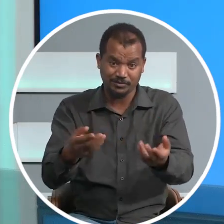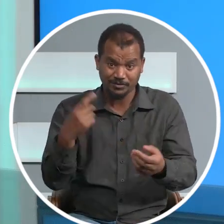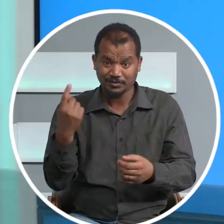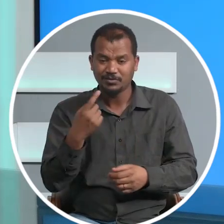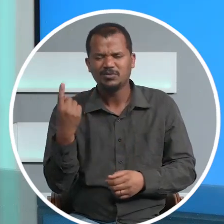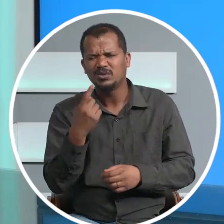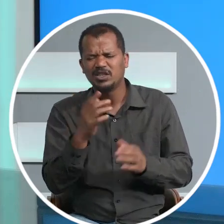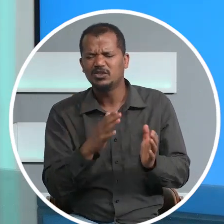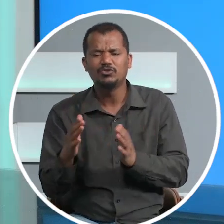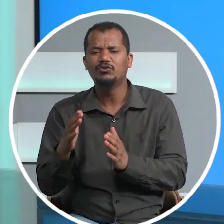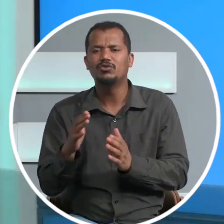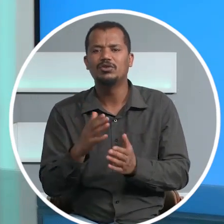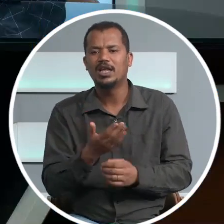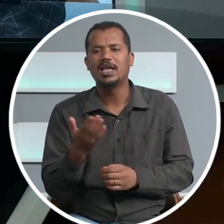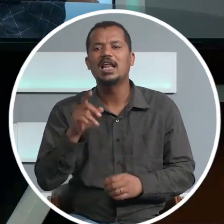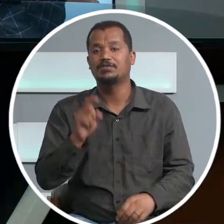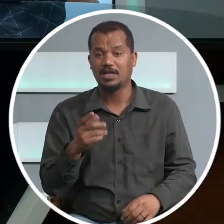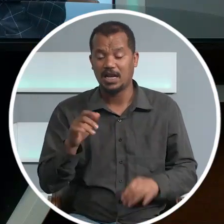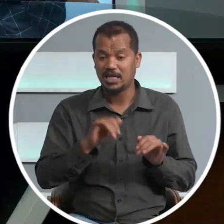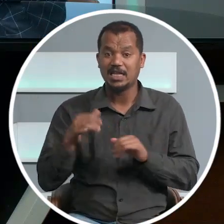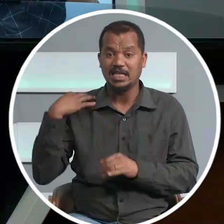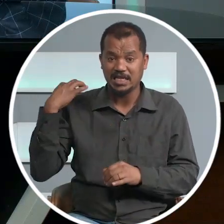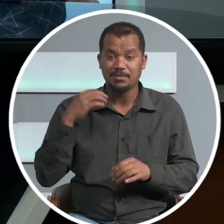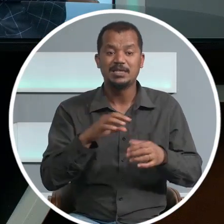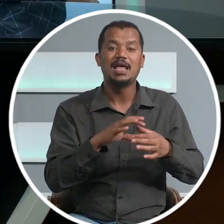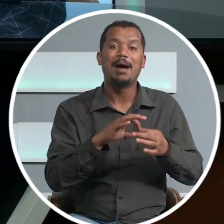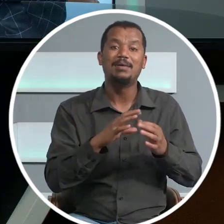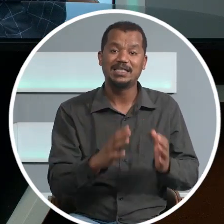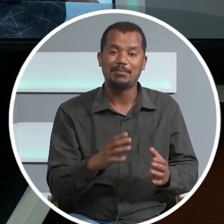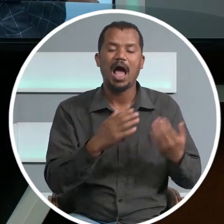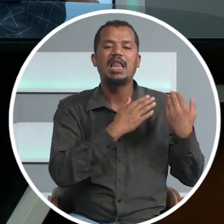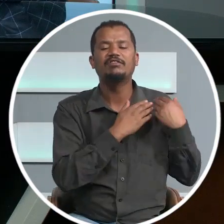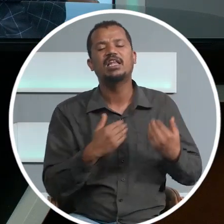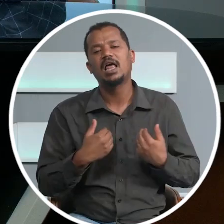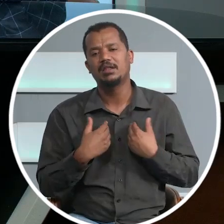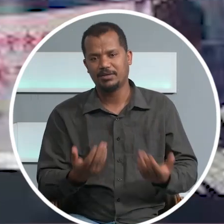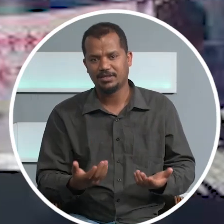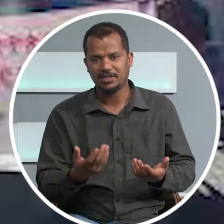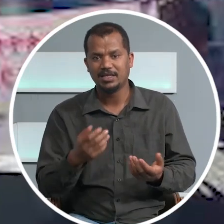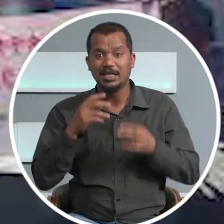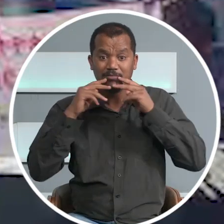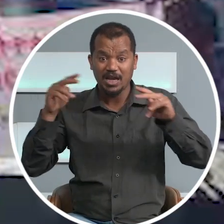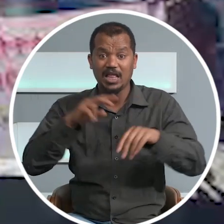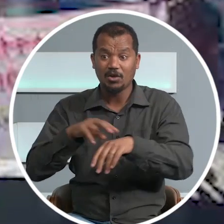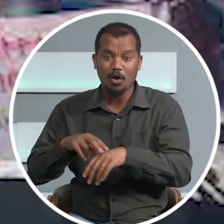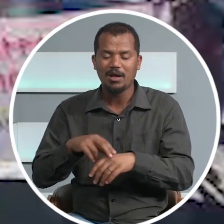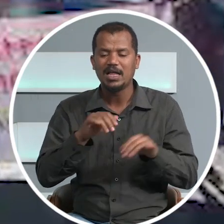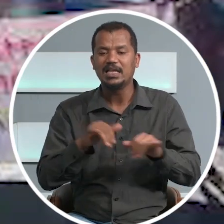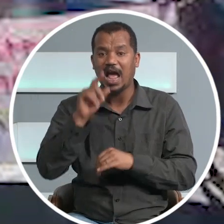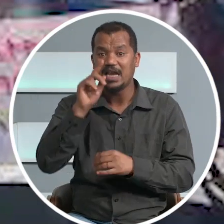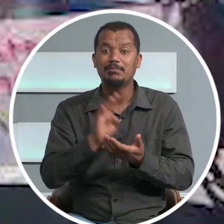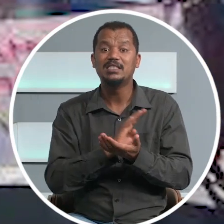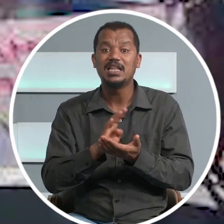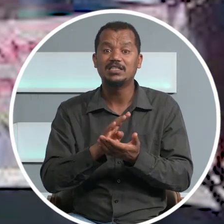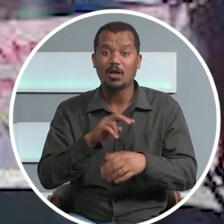ሁሉ እንግዲህ ኮርኔት ሊሆን እንትን ነው የሚያስፈልገው። እንደ ግለሰብ እንደ ማህበረሰብ ኃላፊነት አለበት እና የሚዲያ ተቋማትም እንደ አንድ ቢዝነስ